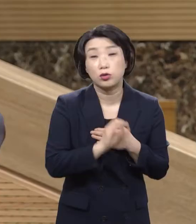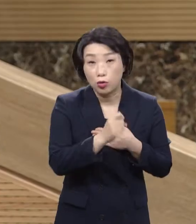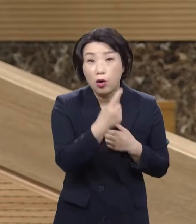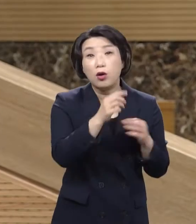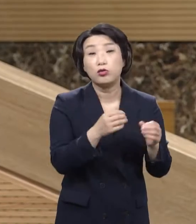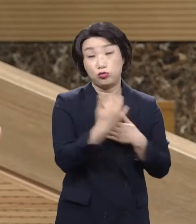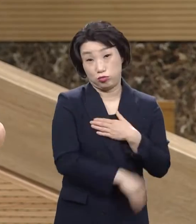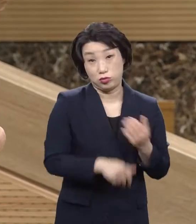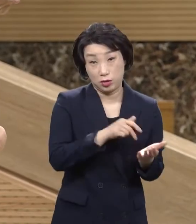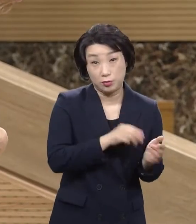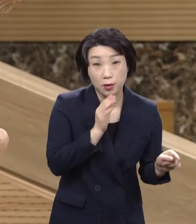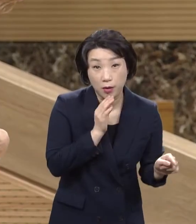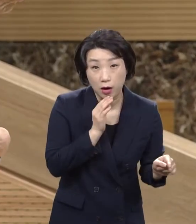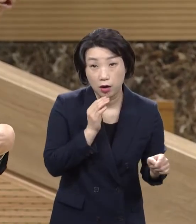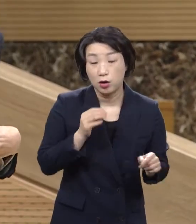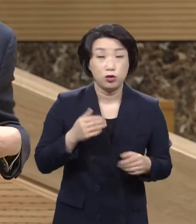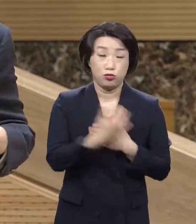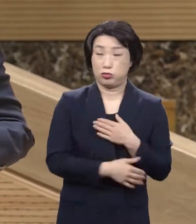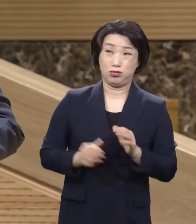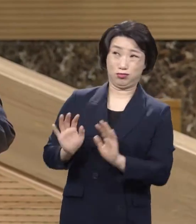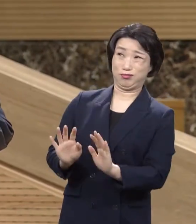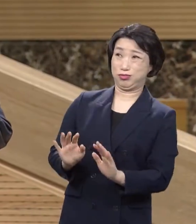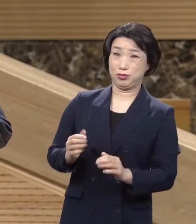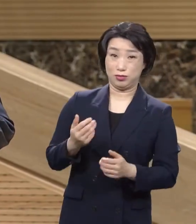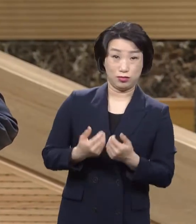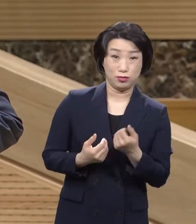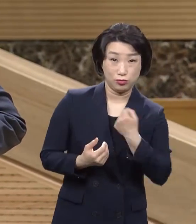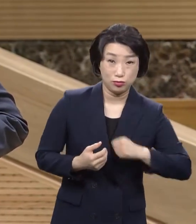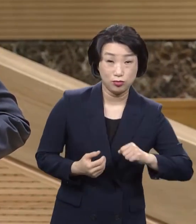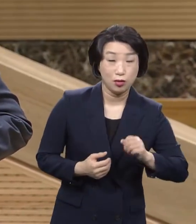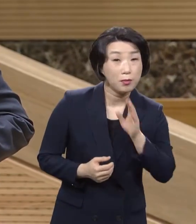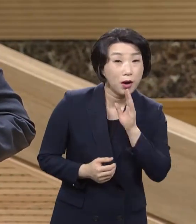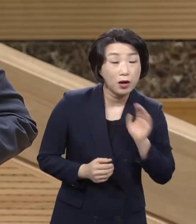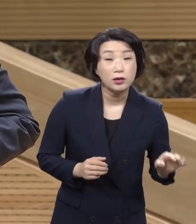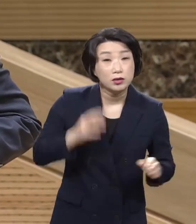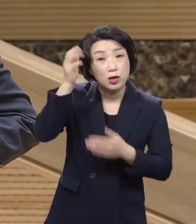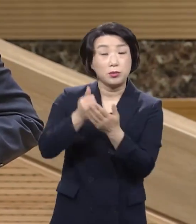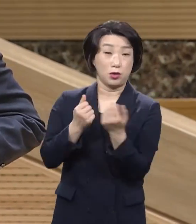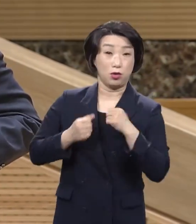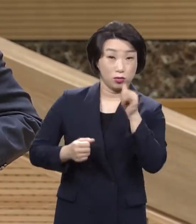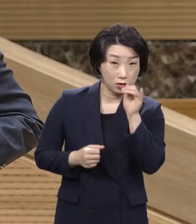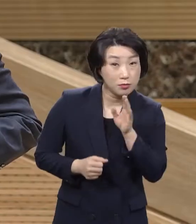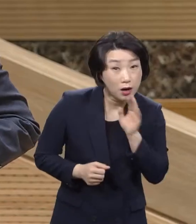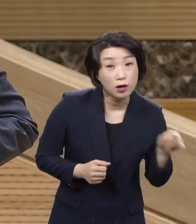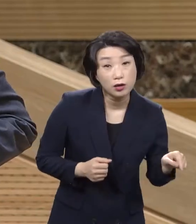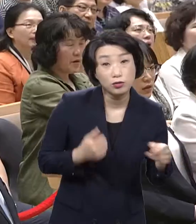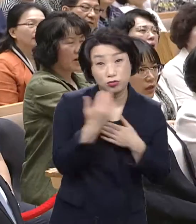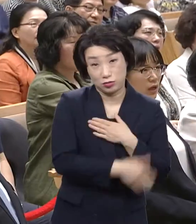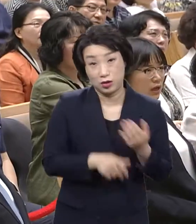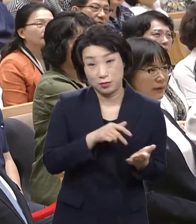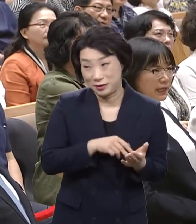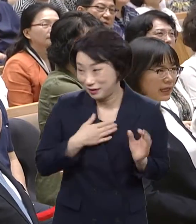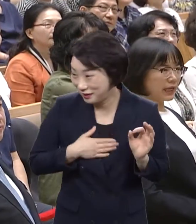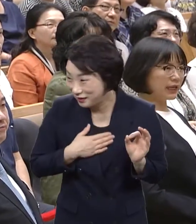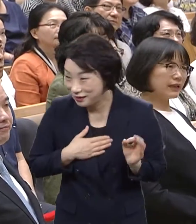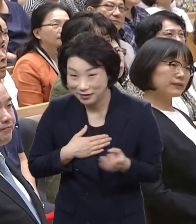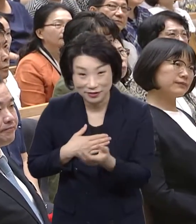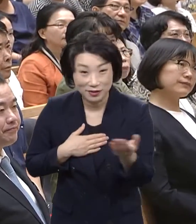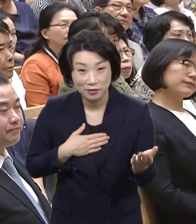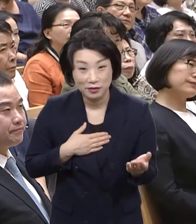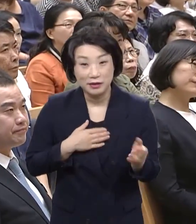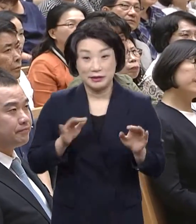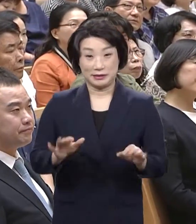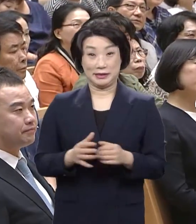이건 순종하지 않으려고 들어. 그 성령을 거스린다 이 말이죠. 이 녀석은. 이해가 됩니까?